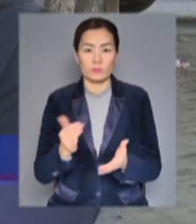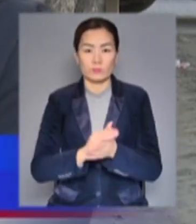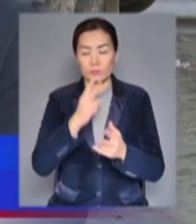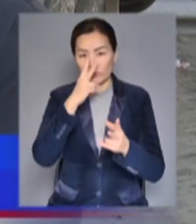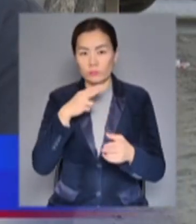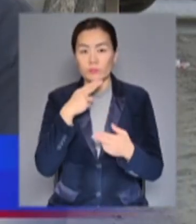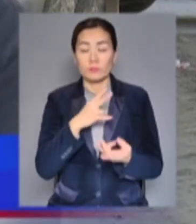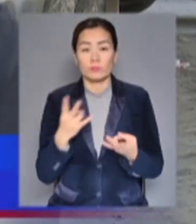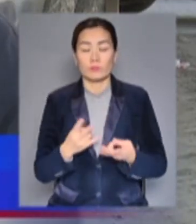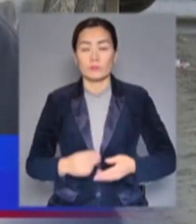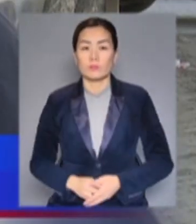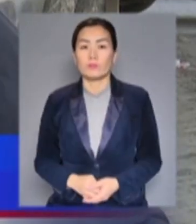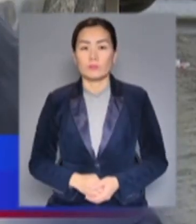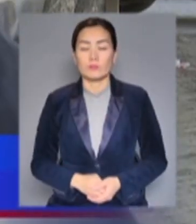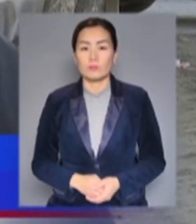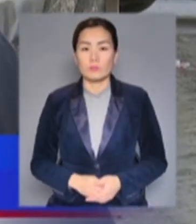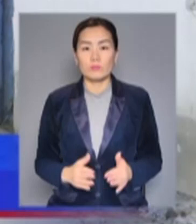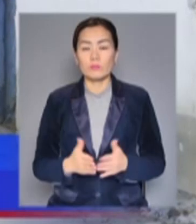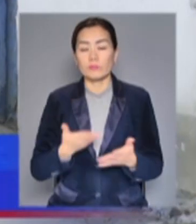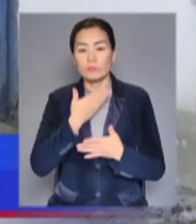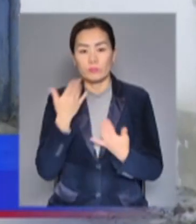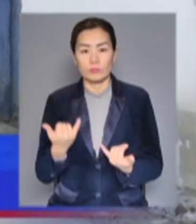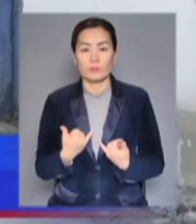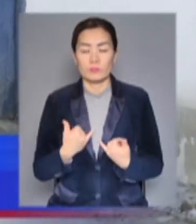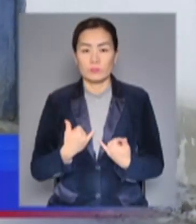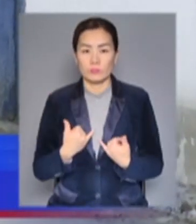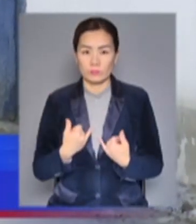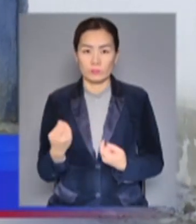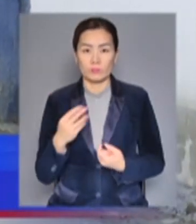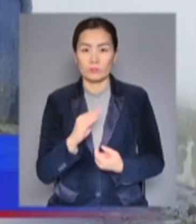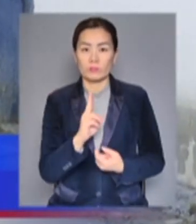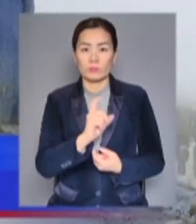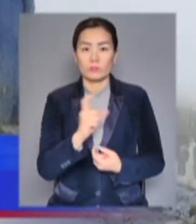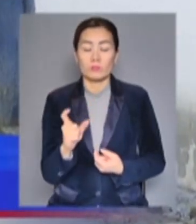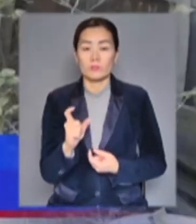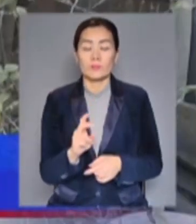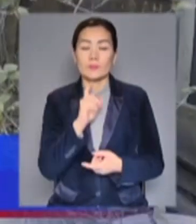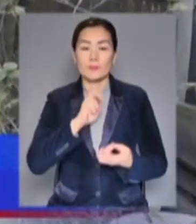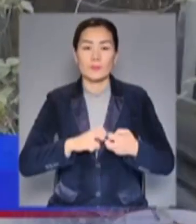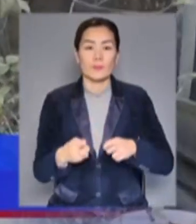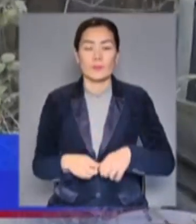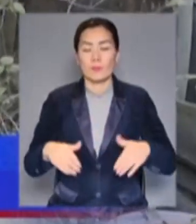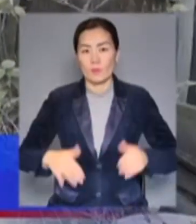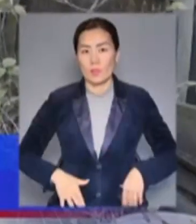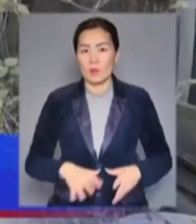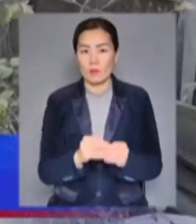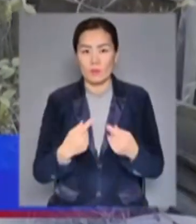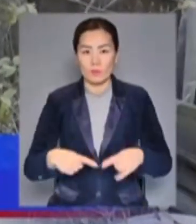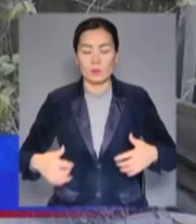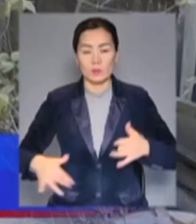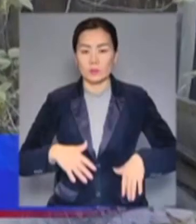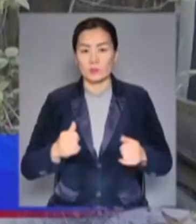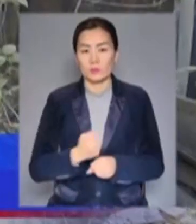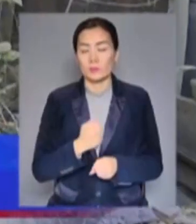таныстырып, бәрін кестіп тұрғанда үй жоқ деп шықты. Қалалық тұрғын үй коммуналдық шаруашылығы бөліміндегілер күрделі мәселенің күрмеуін шешу жолында бірқатар